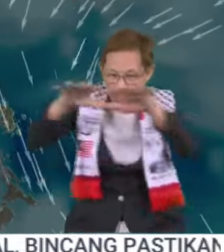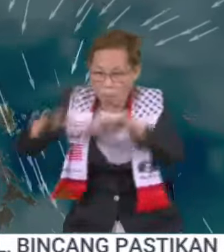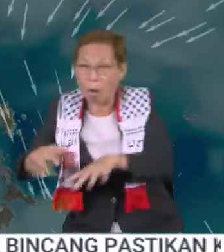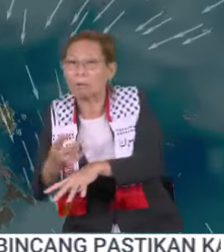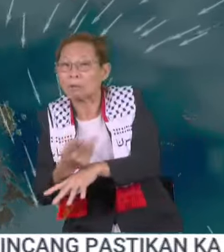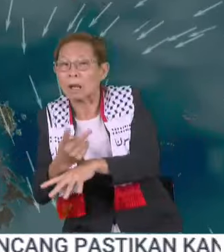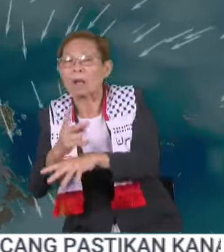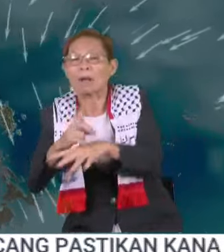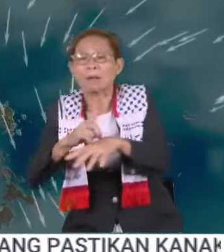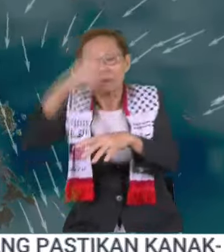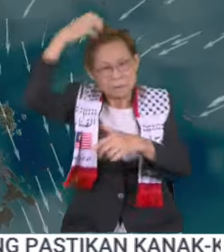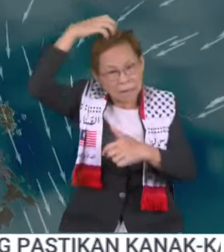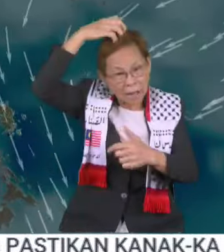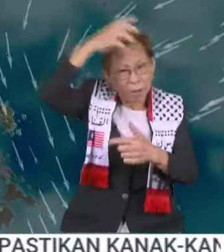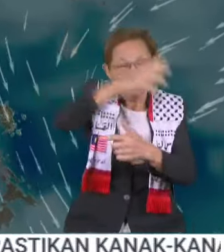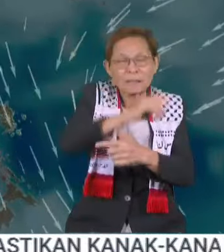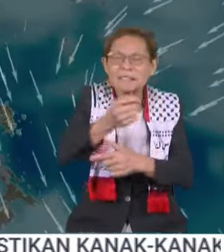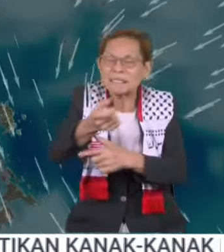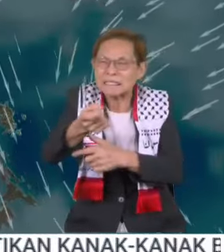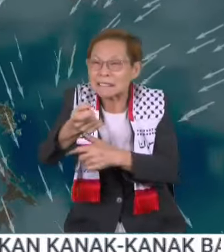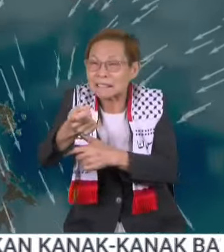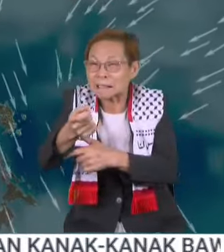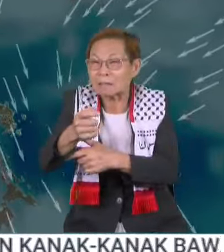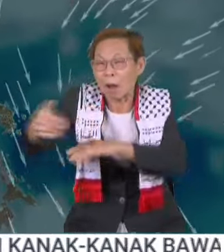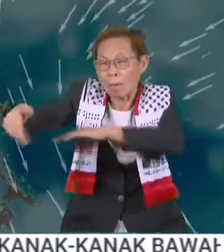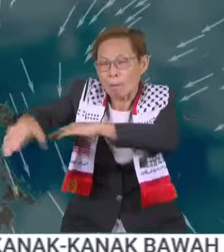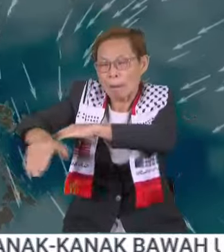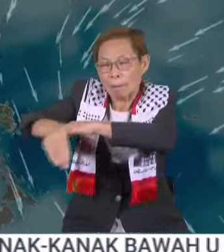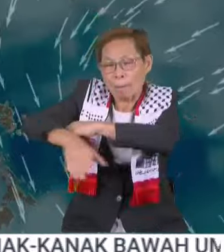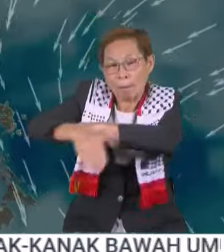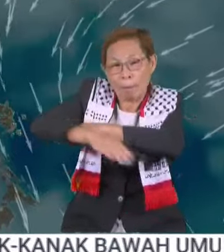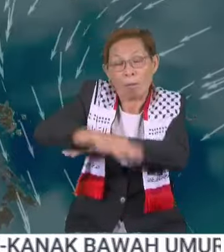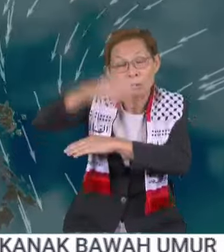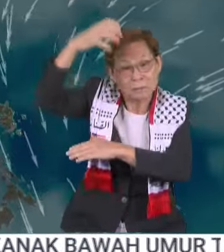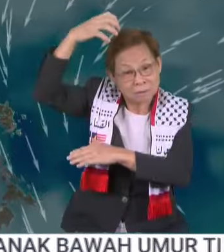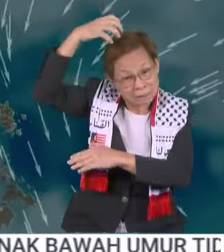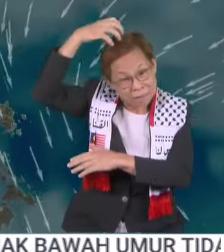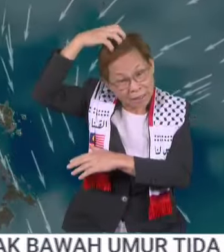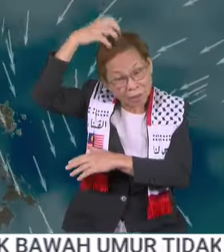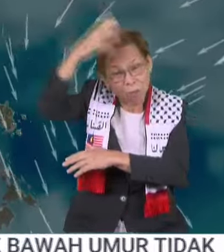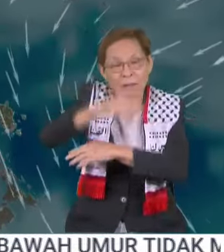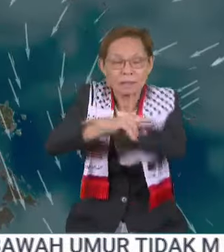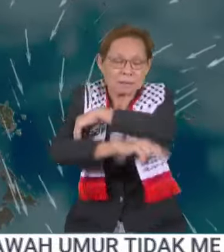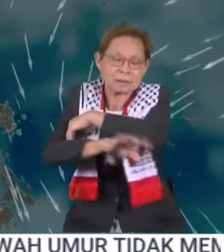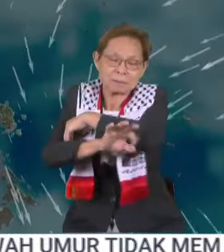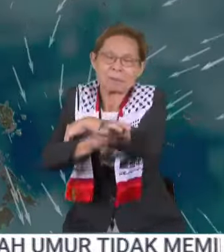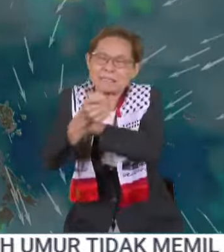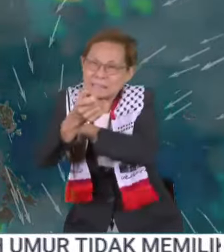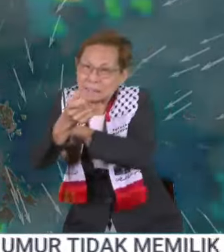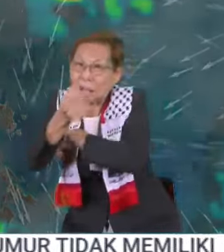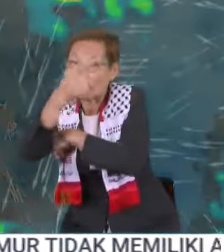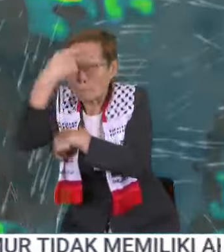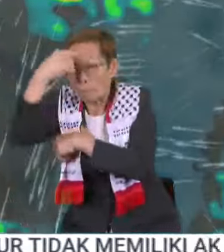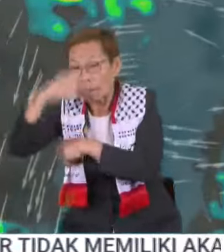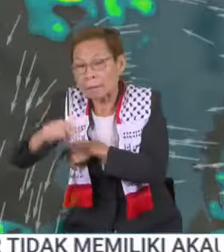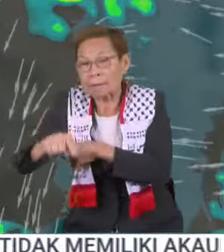sekitar pedalaman negeri Selangor dan juga sedikit di bahagian perairan negeri Selangor dan negeri Sembilan. Manakala